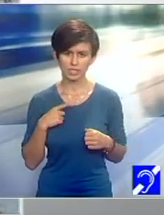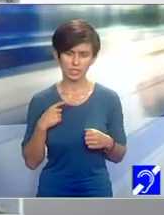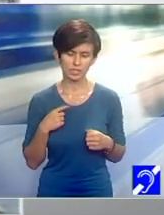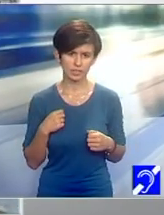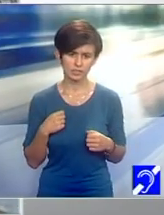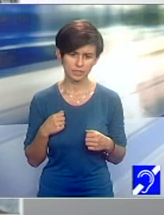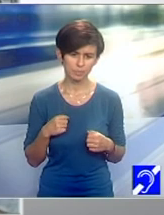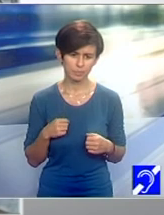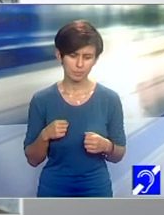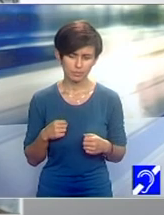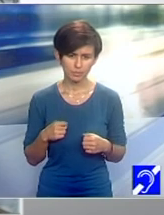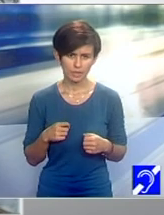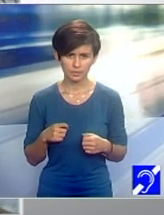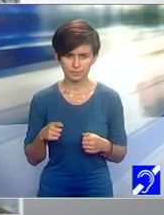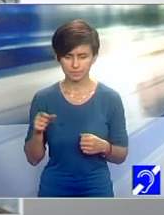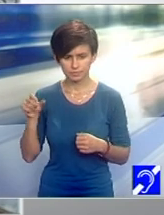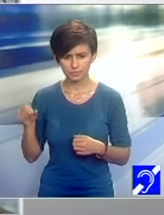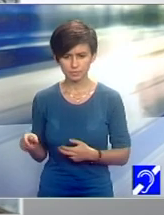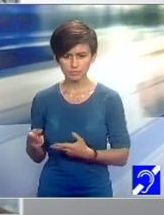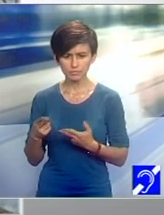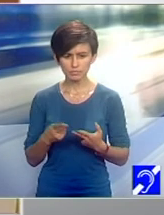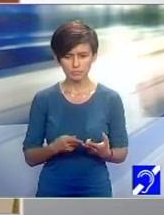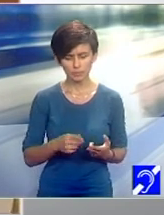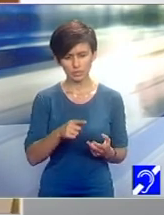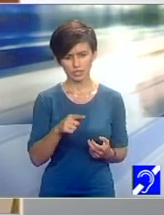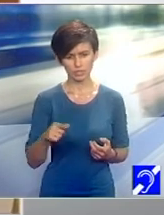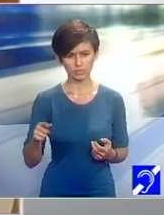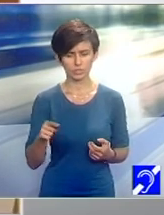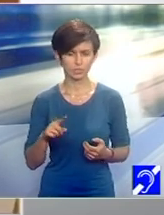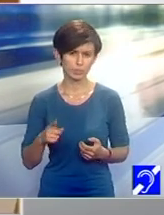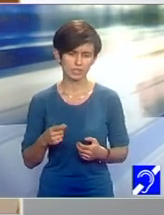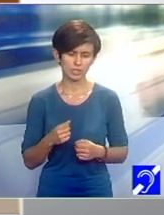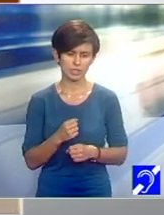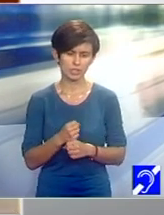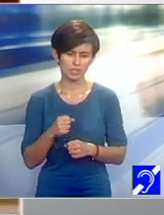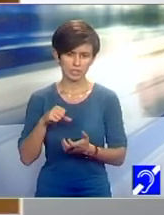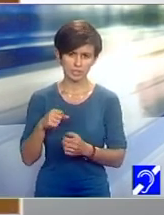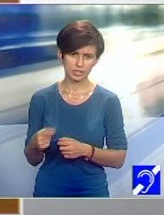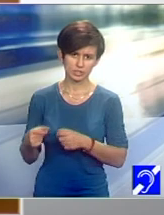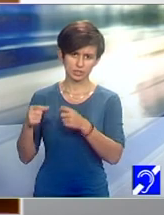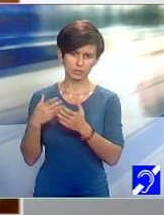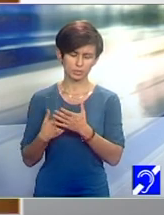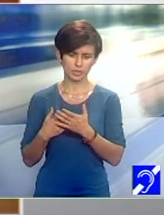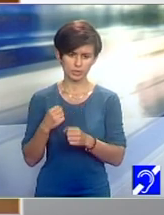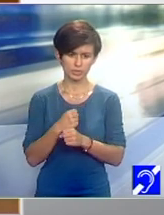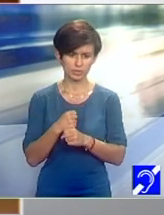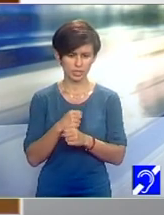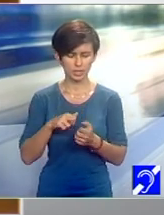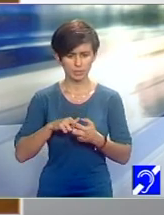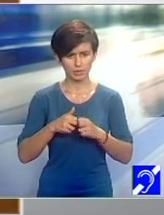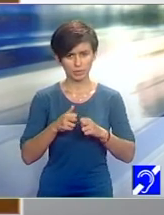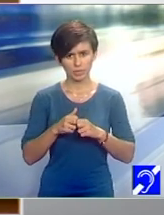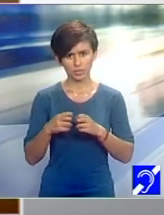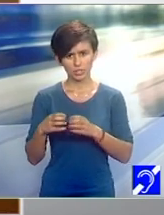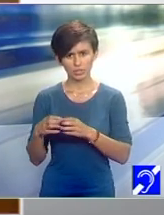chiar Institutul dumnealor pentru studierea problemelor minorităților poate chiar inițiază o astfel